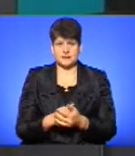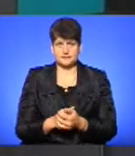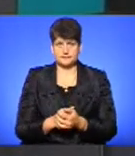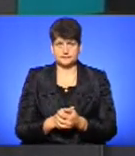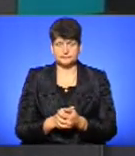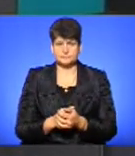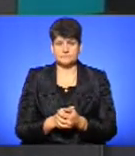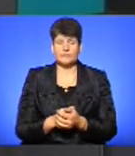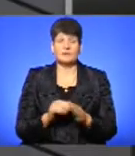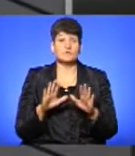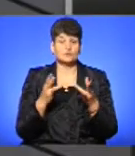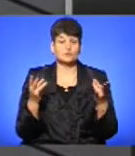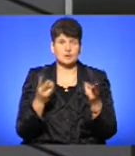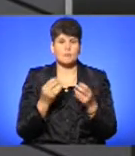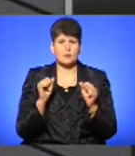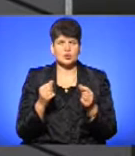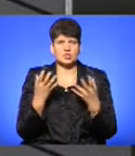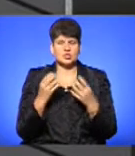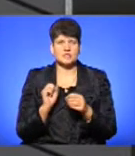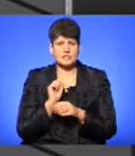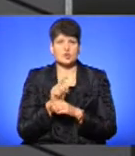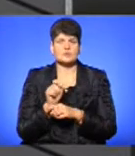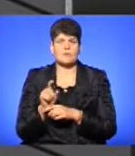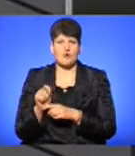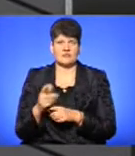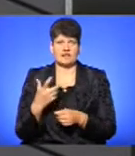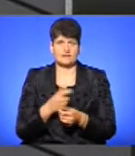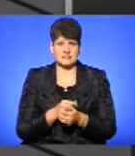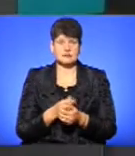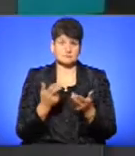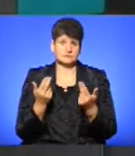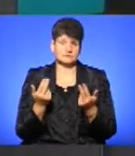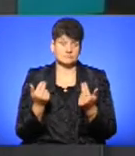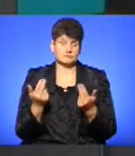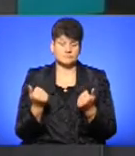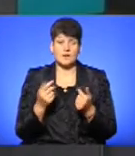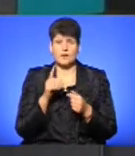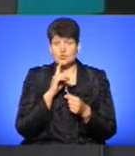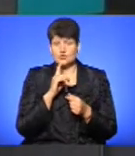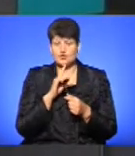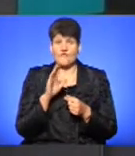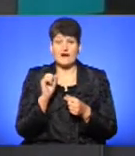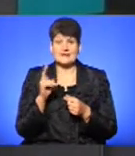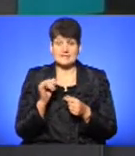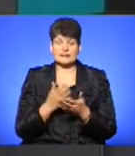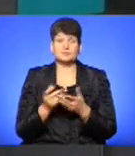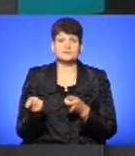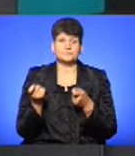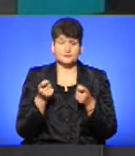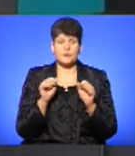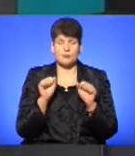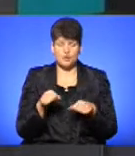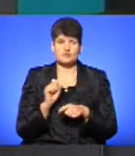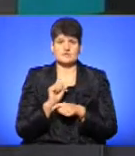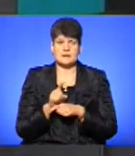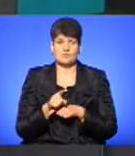разі потреби, чи вони можуть ще дозамовити цих вакцин? Ну, звичайно, поки що вакцина, яка поступила, відповідно, вони можуть